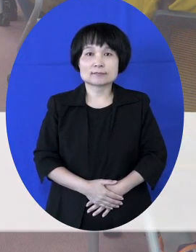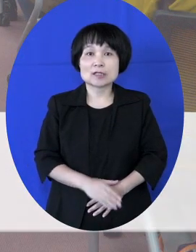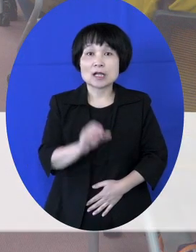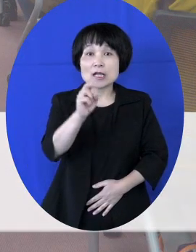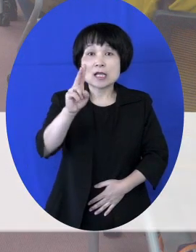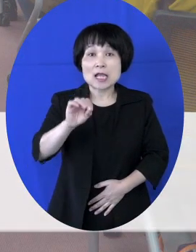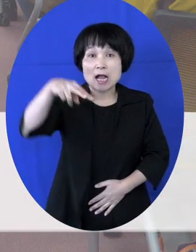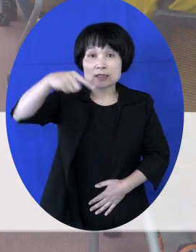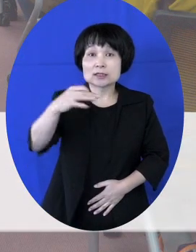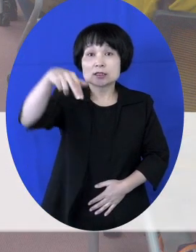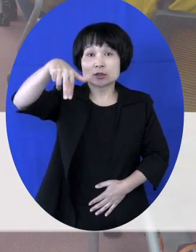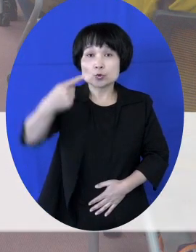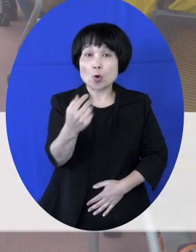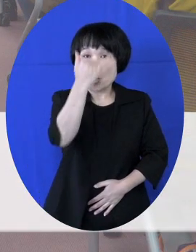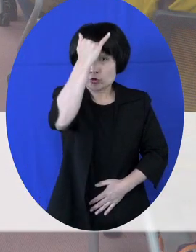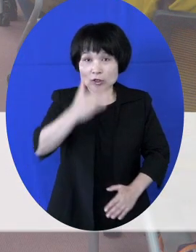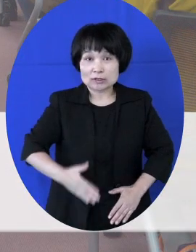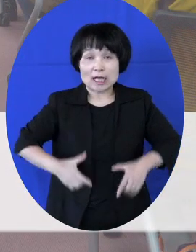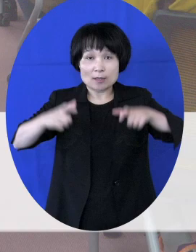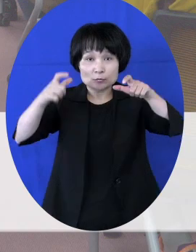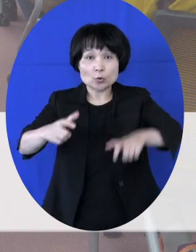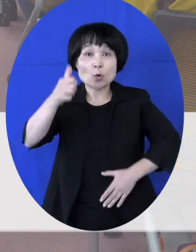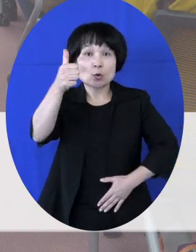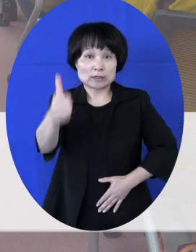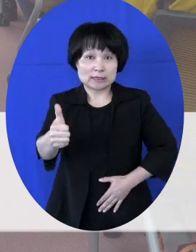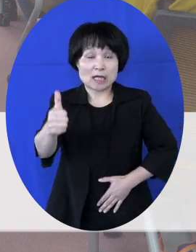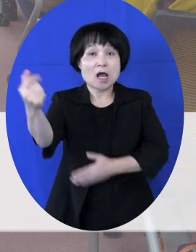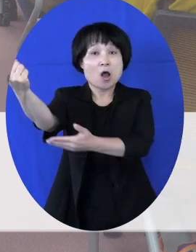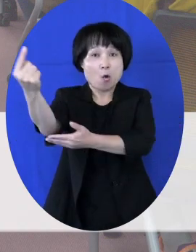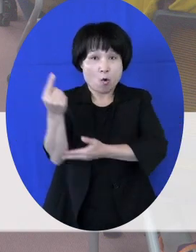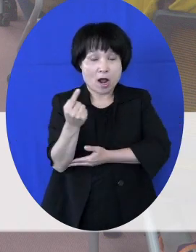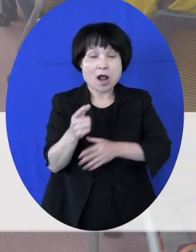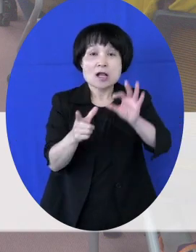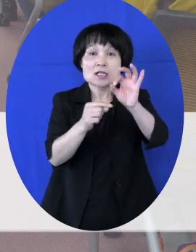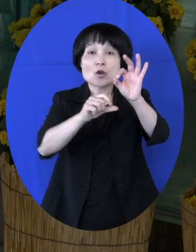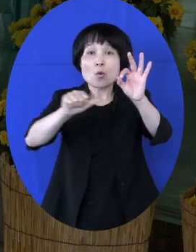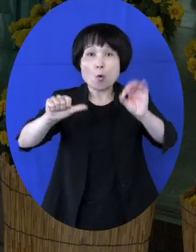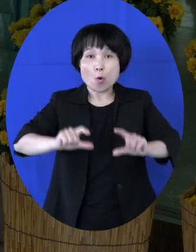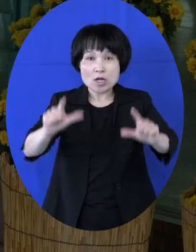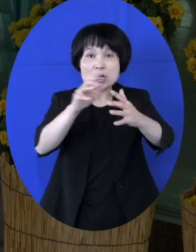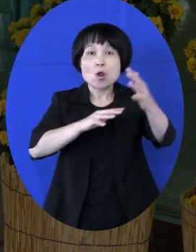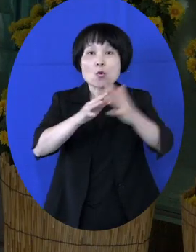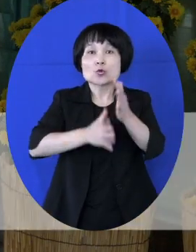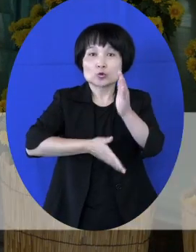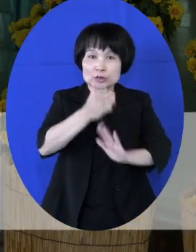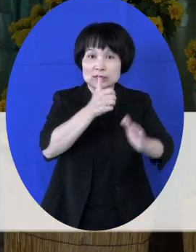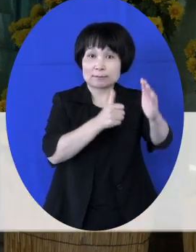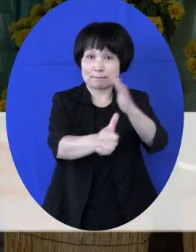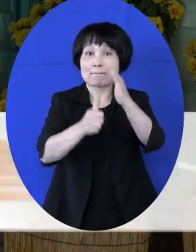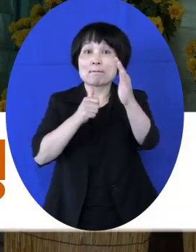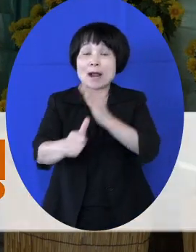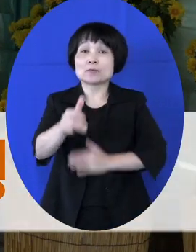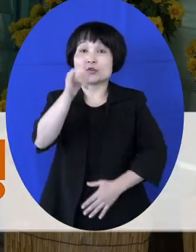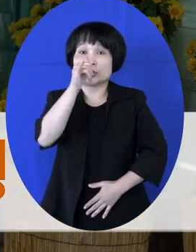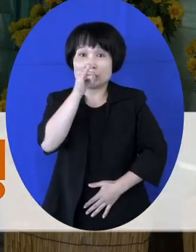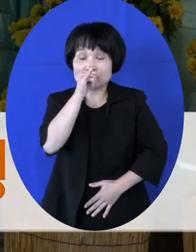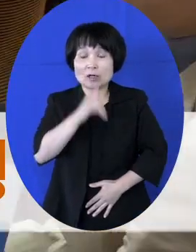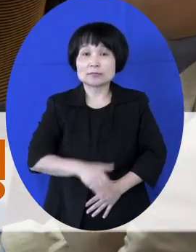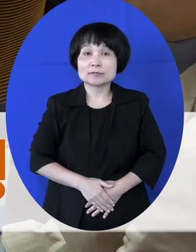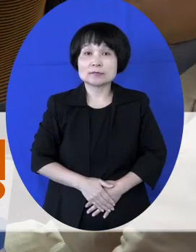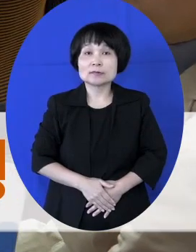양승조 충청남도지사의 공주시 방문 행사가 지난 5일 진행됐습니다. 이날 방문 행사는